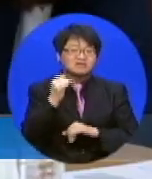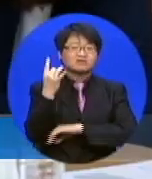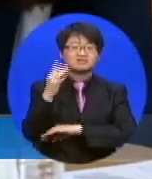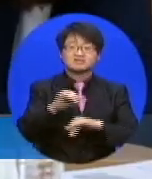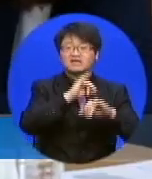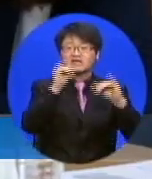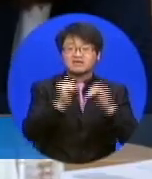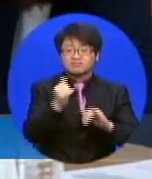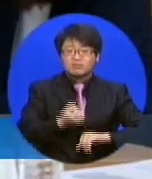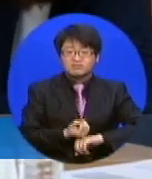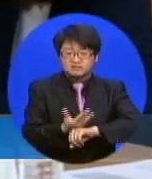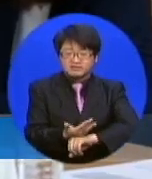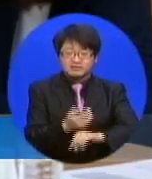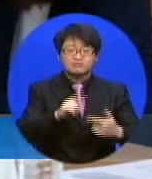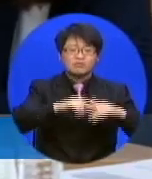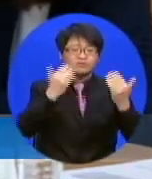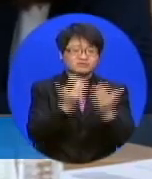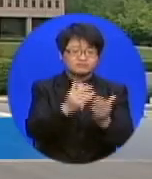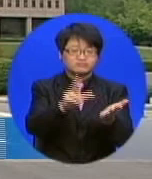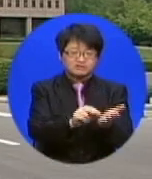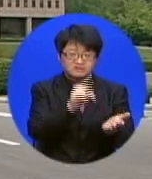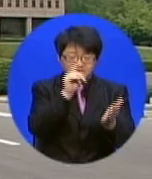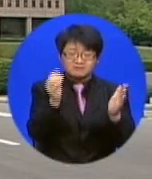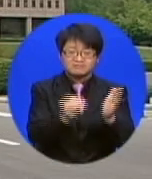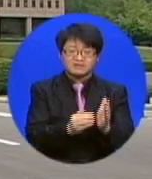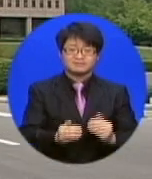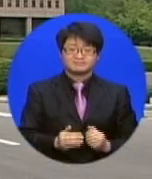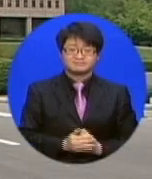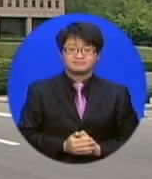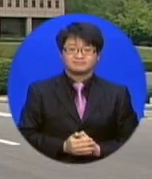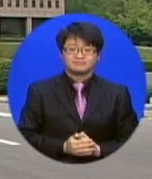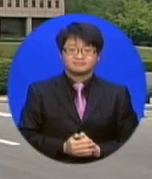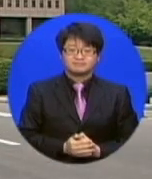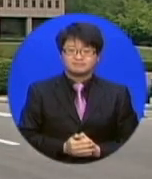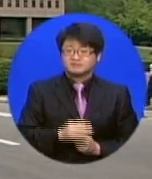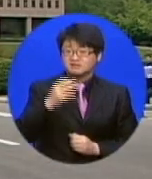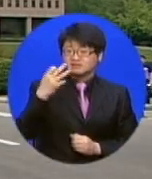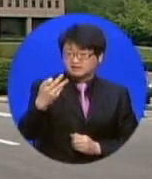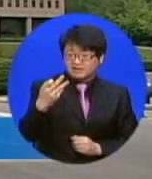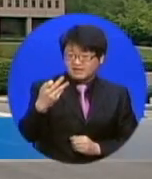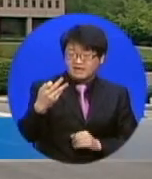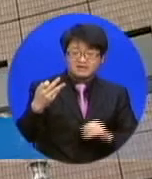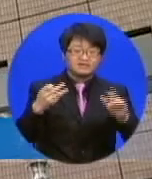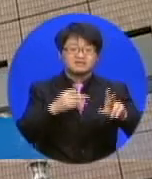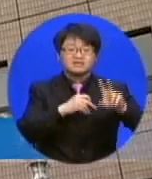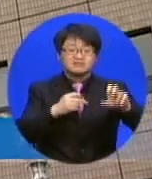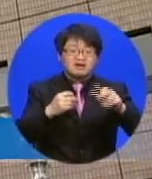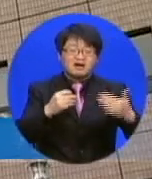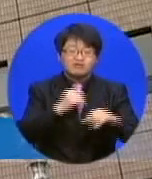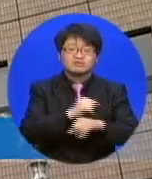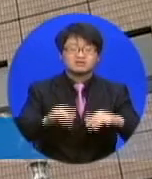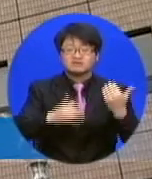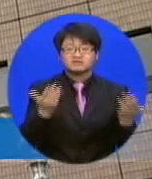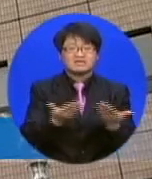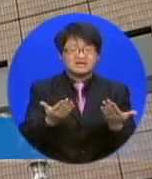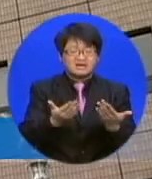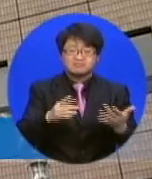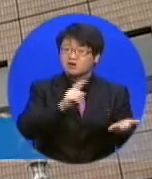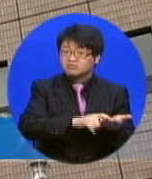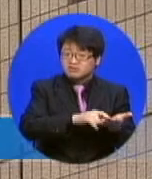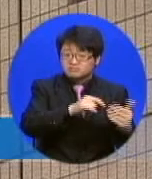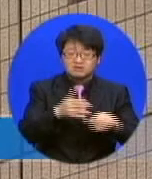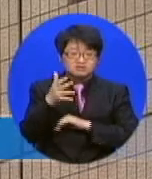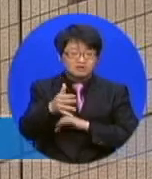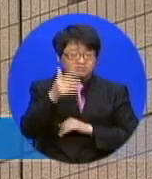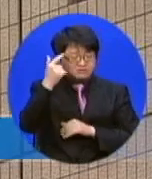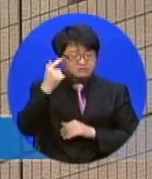전달 체계의 구조적 문제라고 꼬집었습니다. 13개 부처 292개 복지 업무가 인력 수급 대책이나 전문성